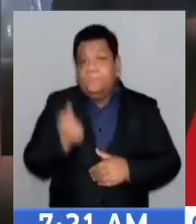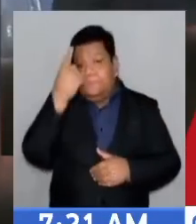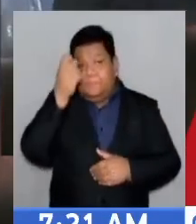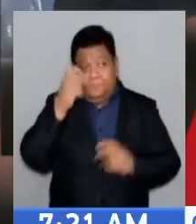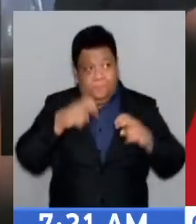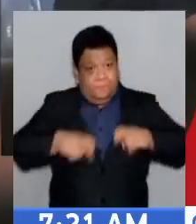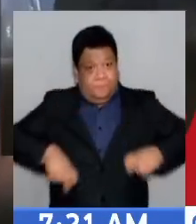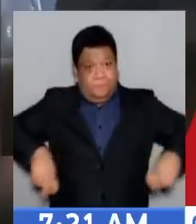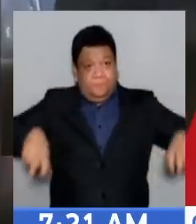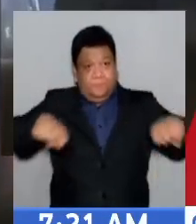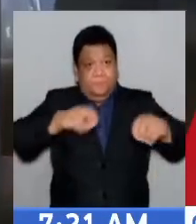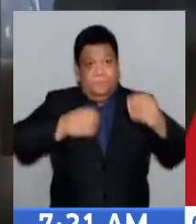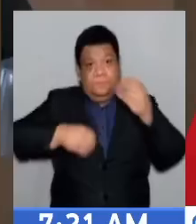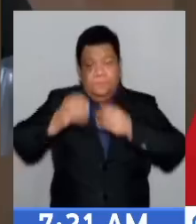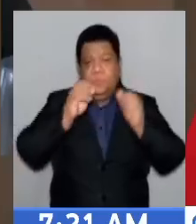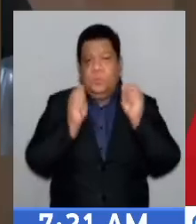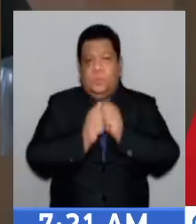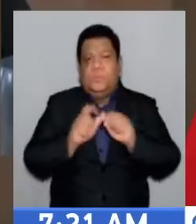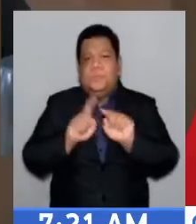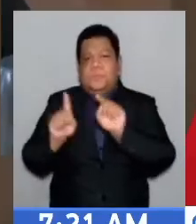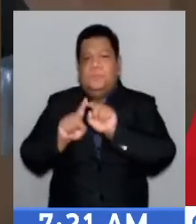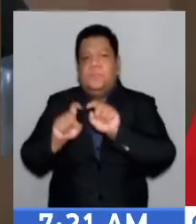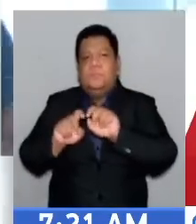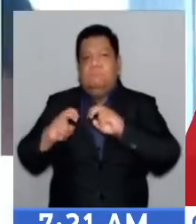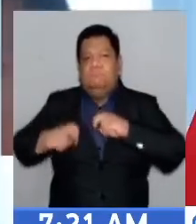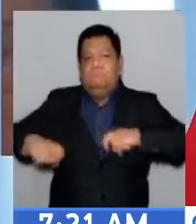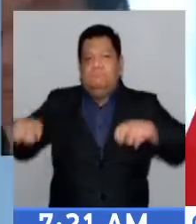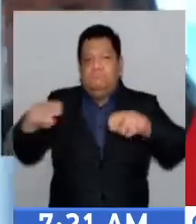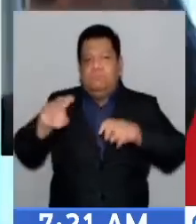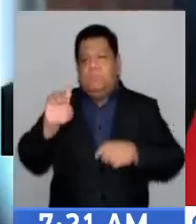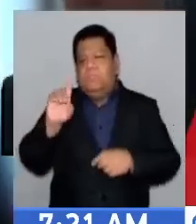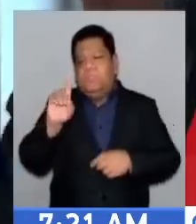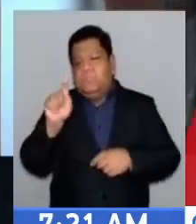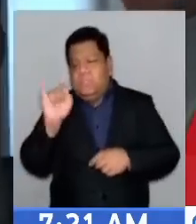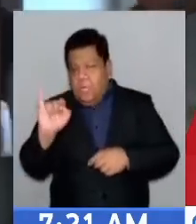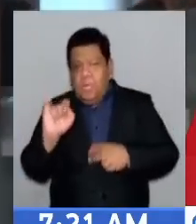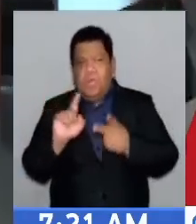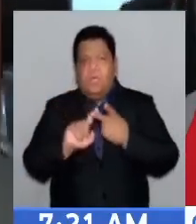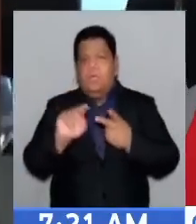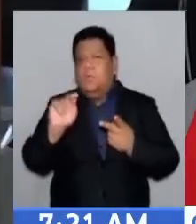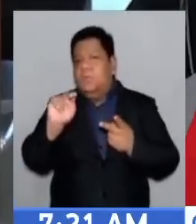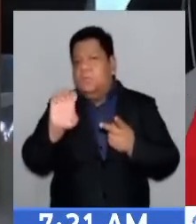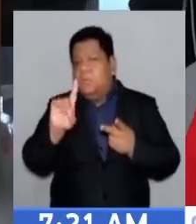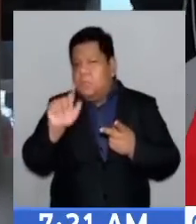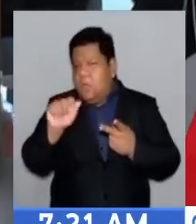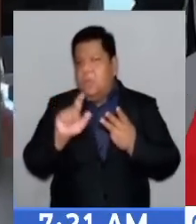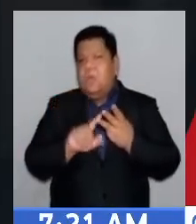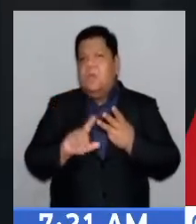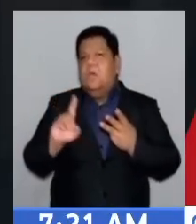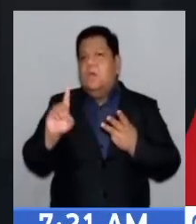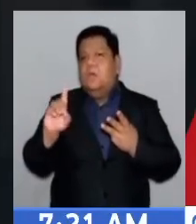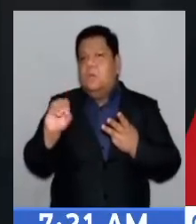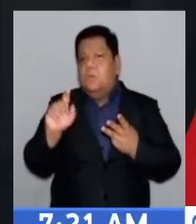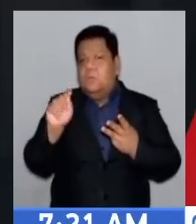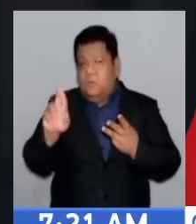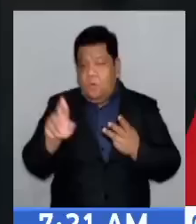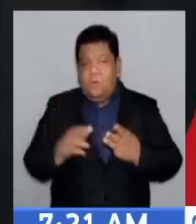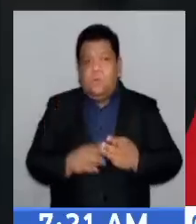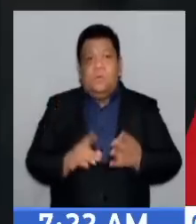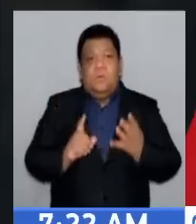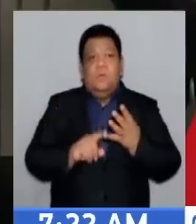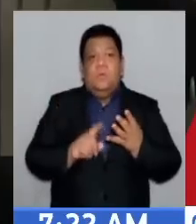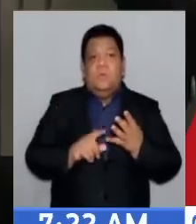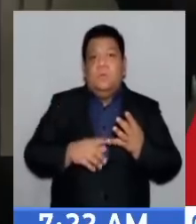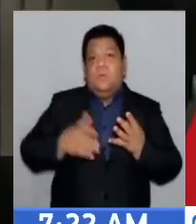cabinet secretaries ng DTI, NEDA at DOTR, kasama rin ng Pangulo sina dating Pangulo at Deputy Speaker Gloria